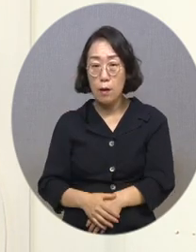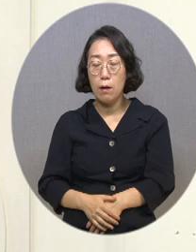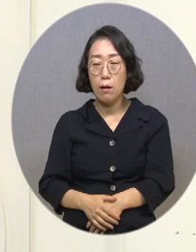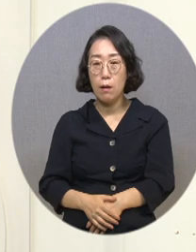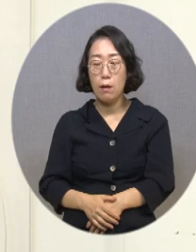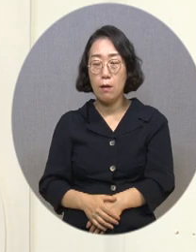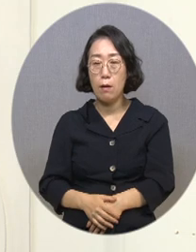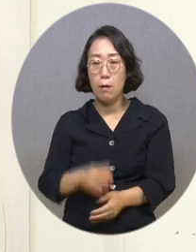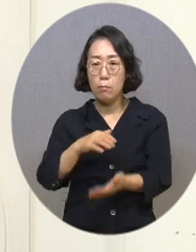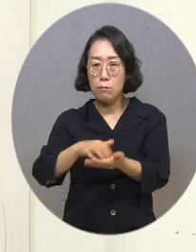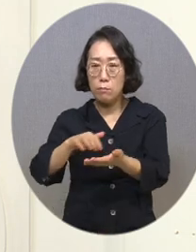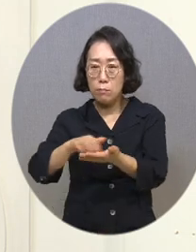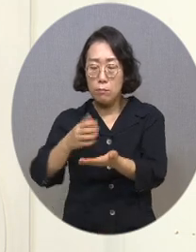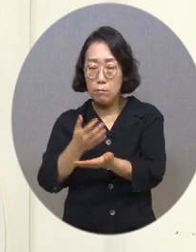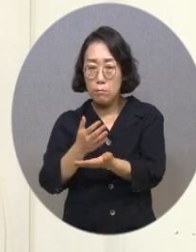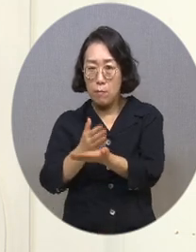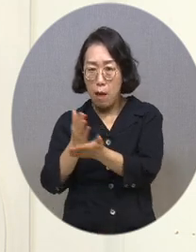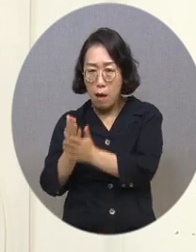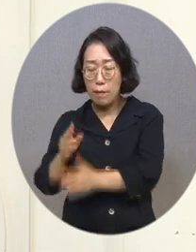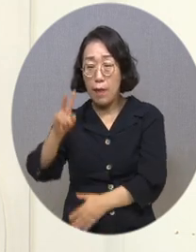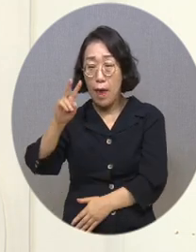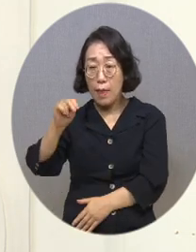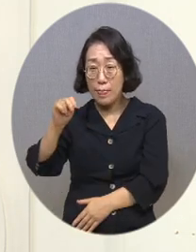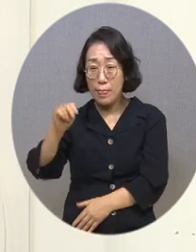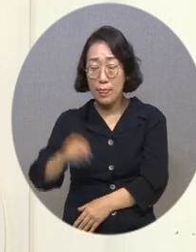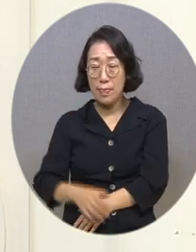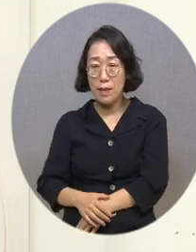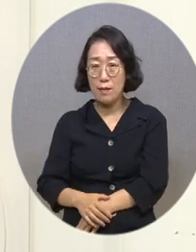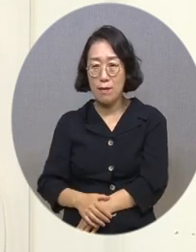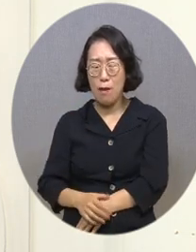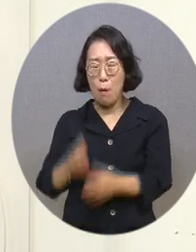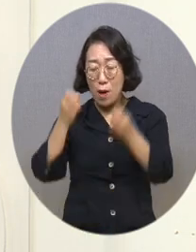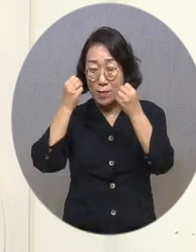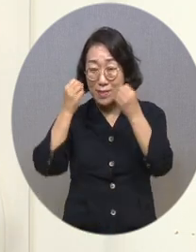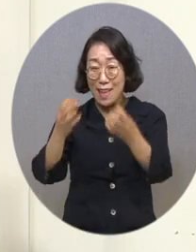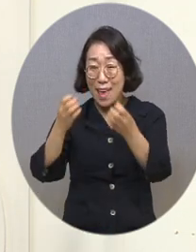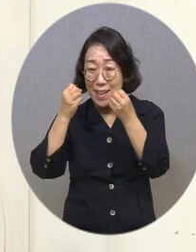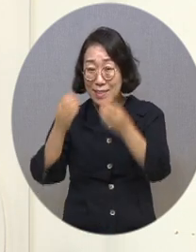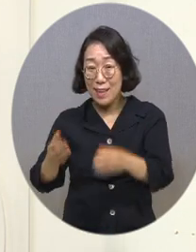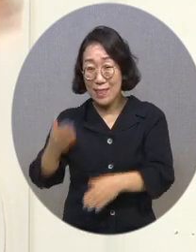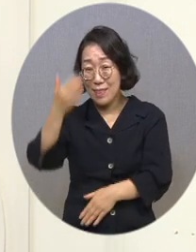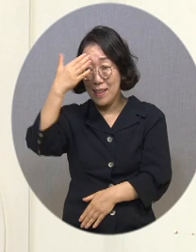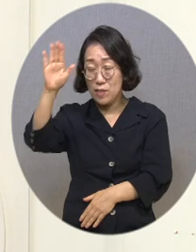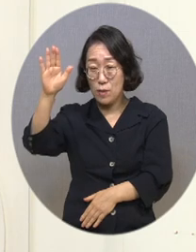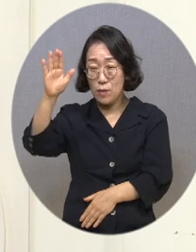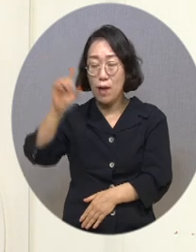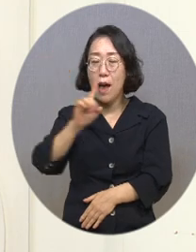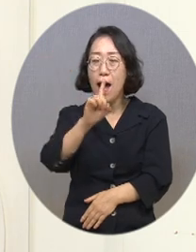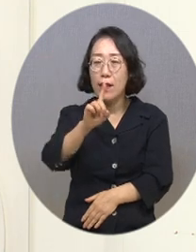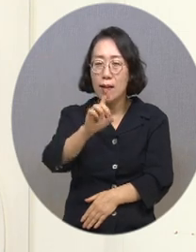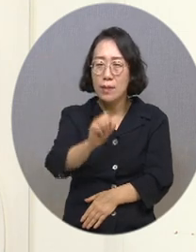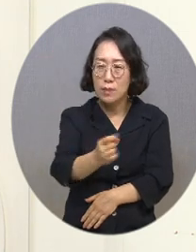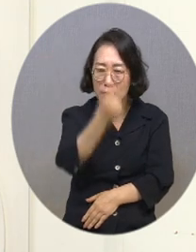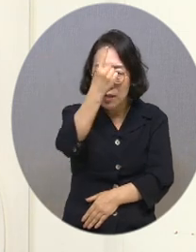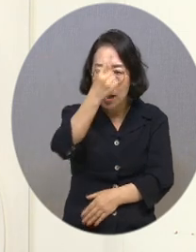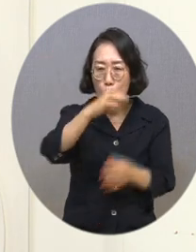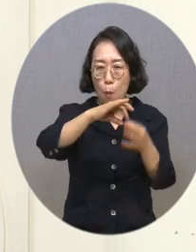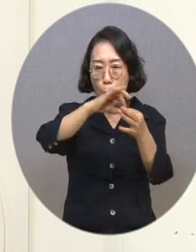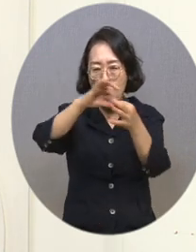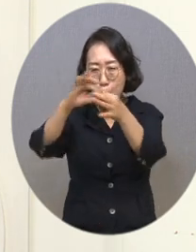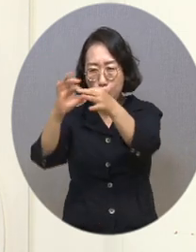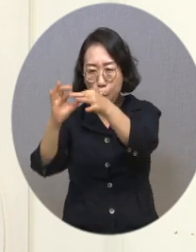말은 했지만 되게 재미있는 거는 다 다른 일은 아닌 것 같아요. 하나의 출발에서 연결되고